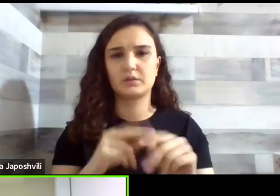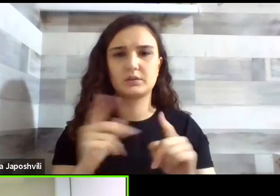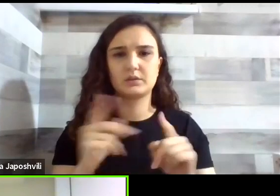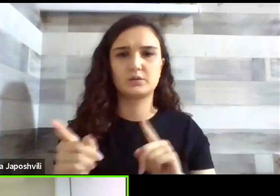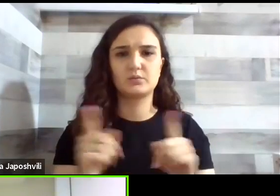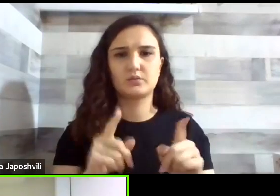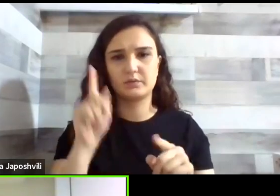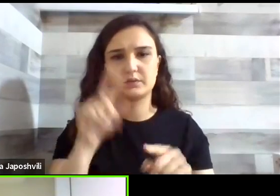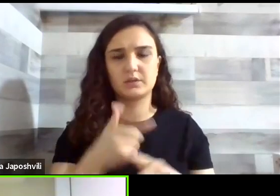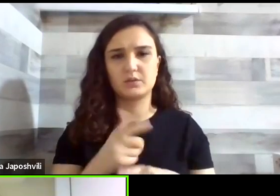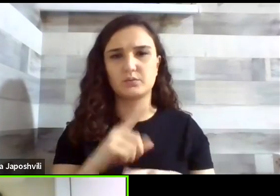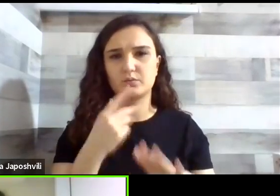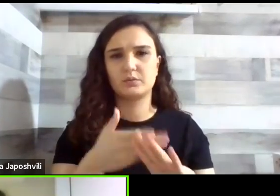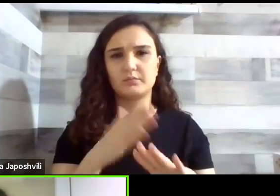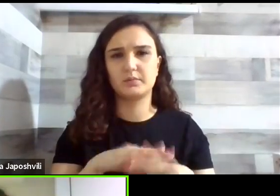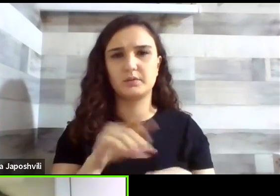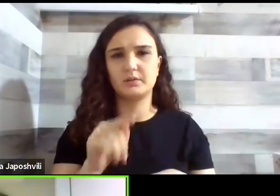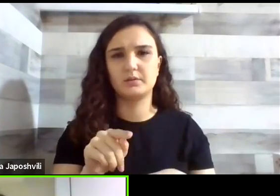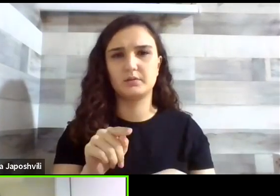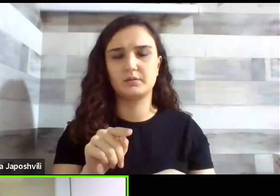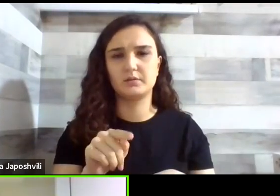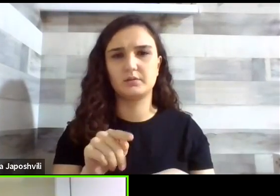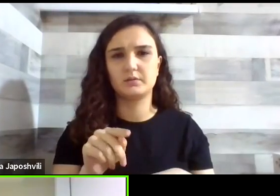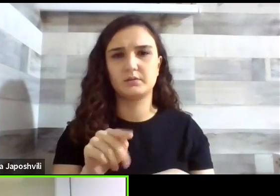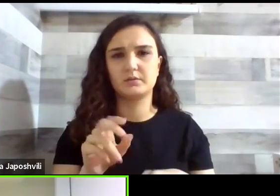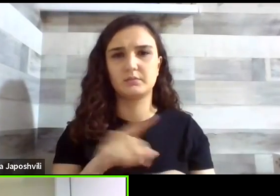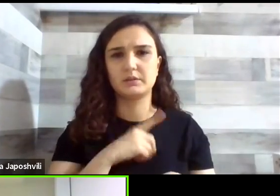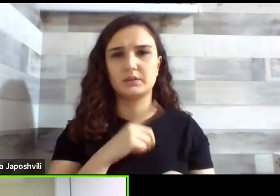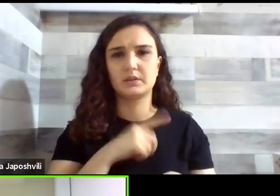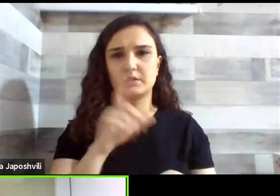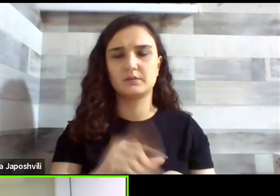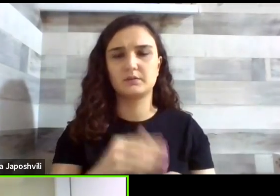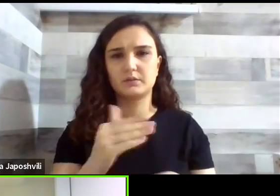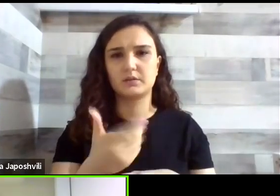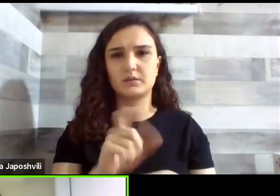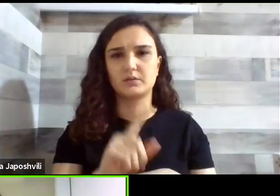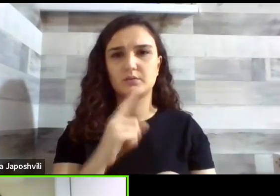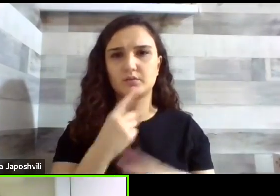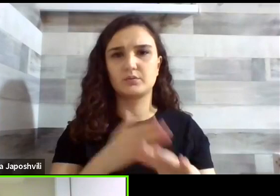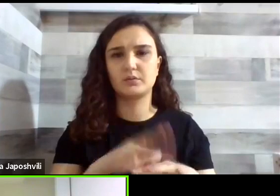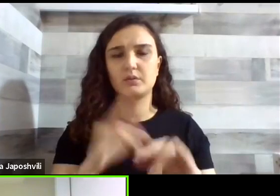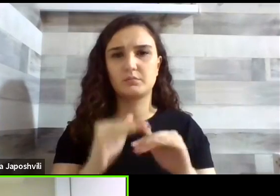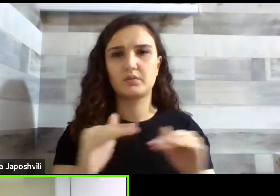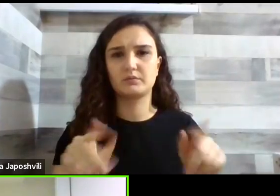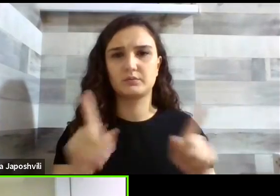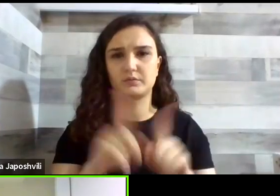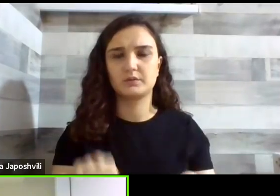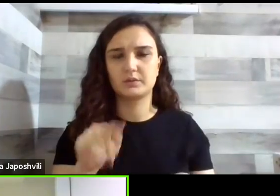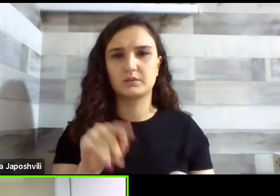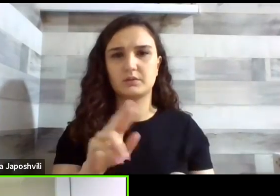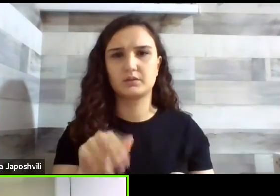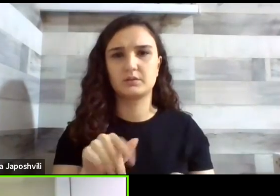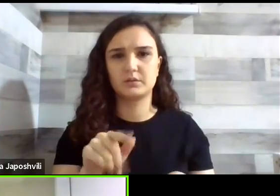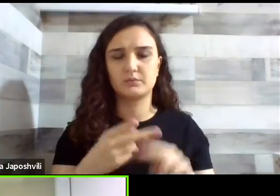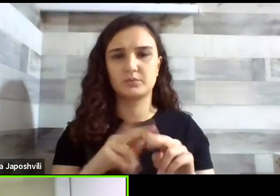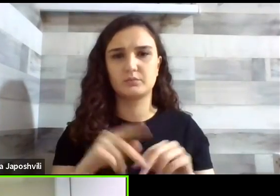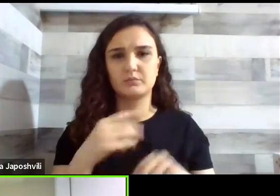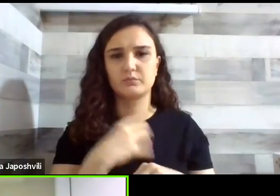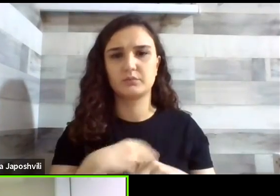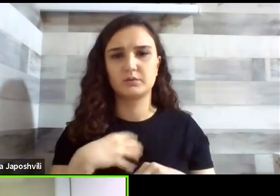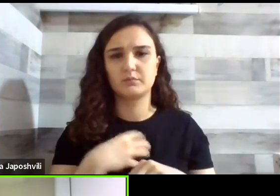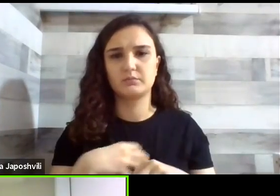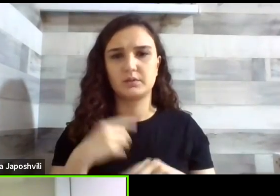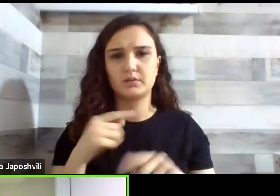ძალიან რთულია. ძალიან რთულია სპეციალისტისთვის და რა თქმა უნდა ძალიან რთულია ბავშვისთვის და მშობლისთვის, ხო? ამიტომ ეს მნიშვნელოვანია რომ